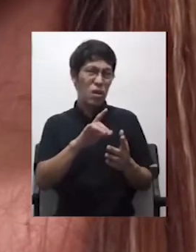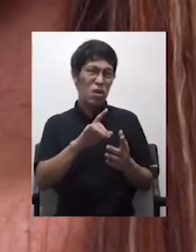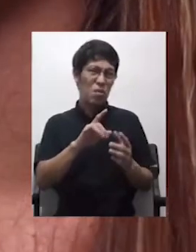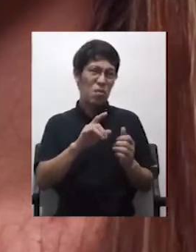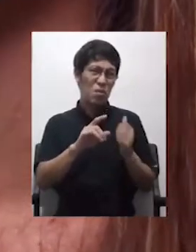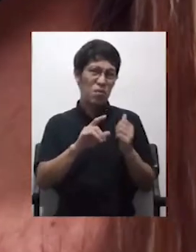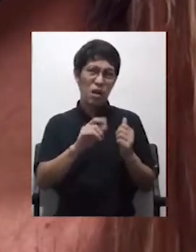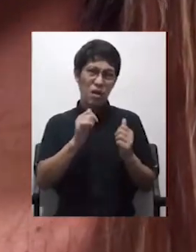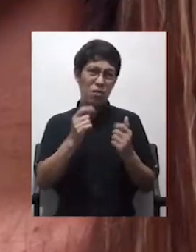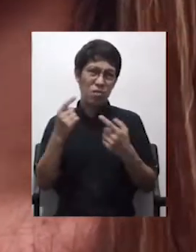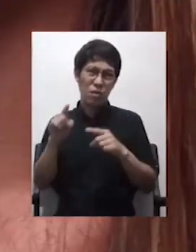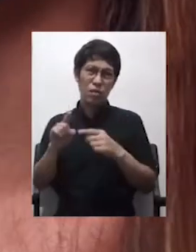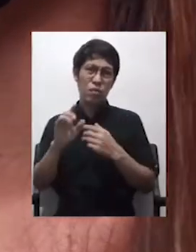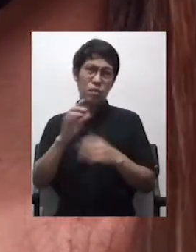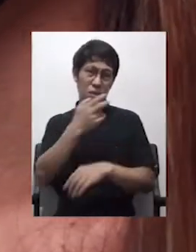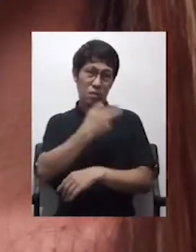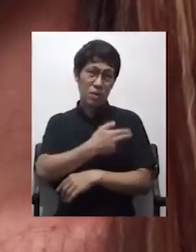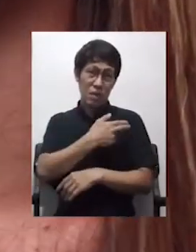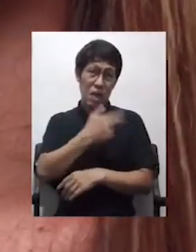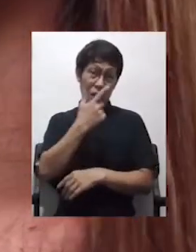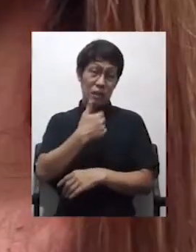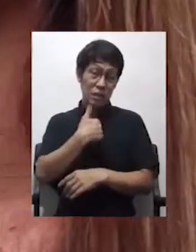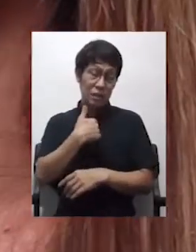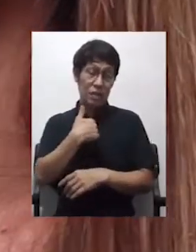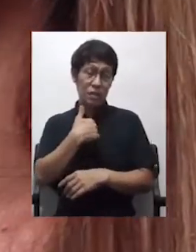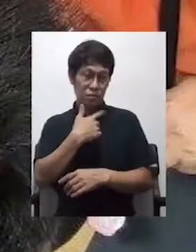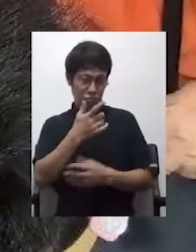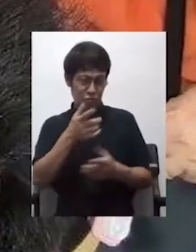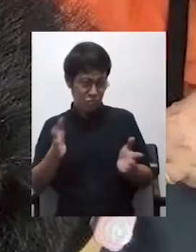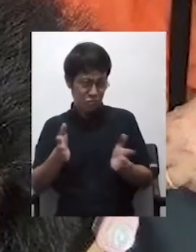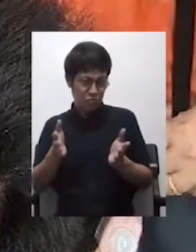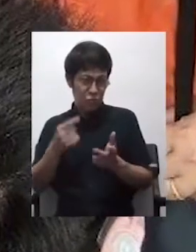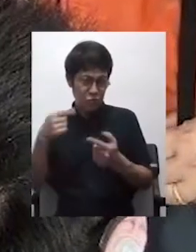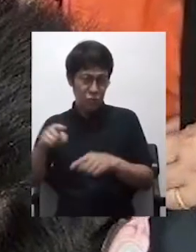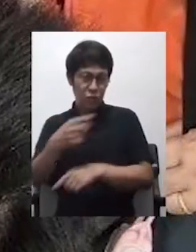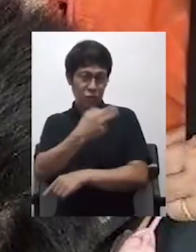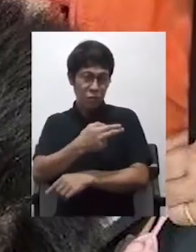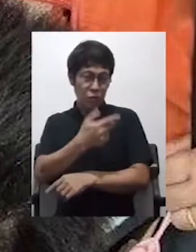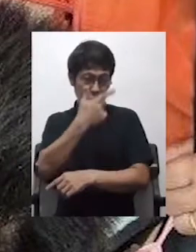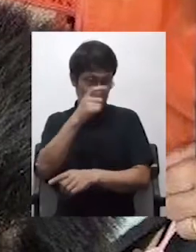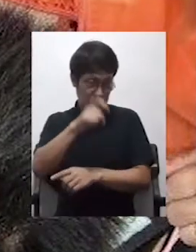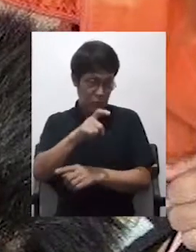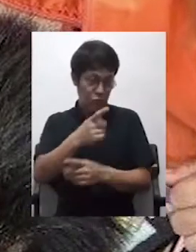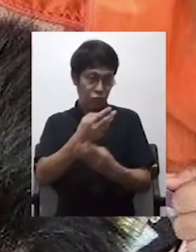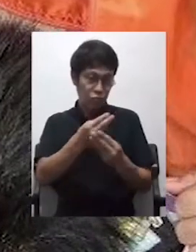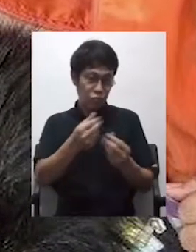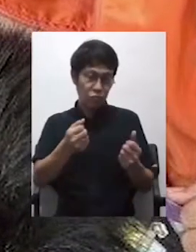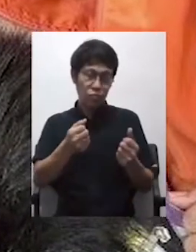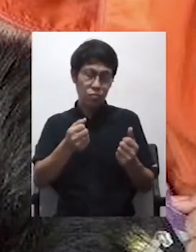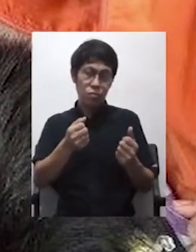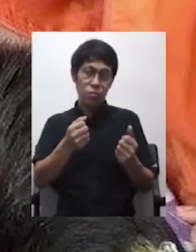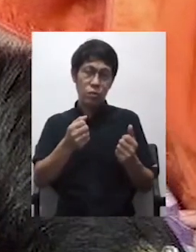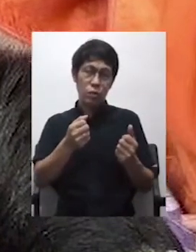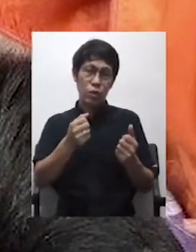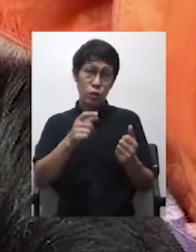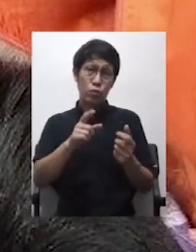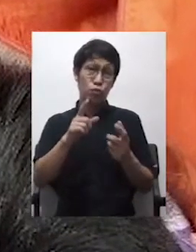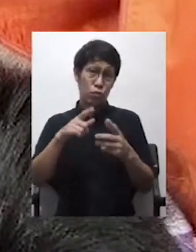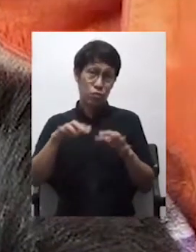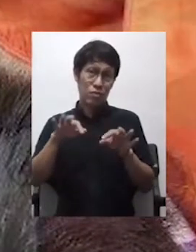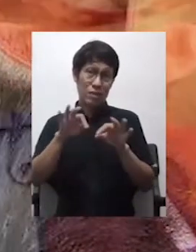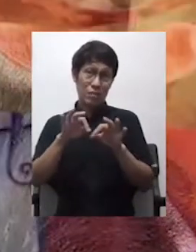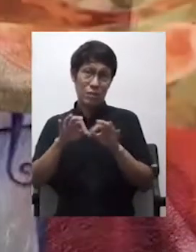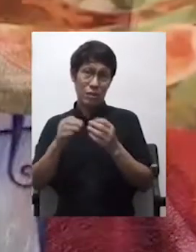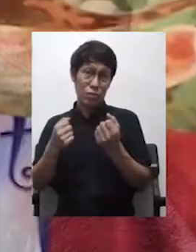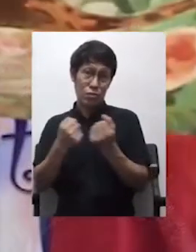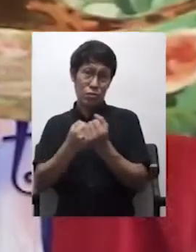lang kasi syempre magulang ako. Gusto kong gumaling yung anak ko. Importante din na mayroong support group. Kaya ang kapwa